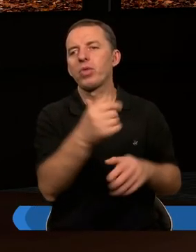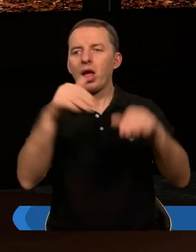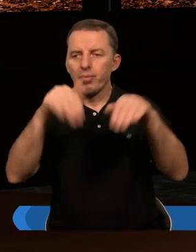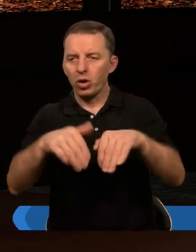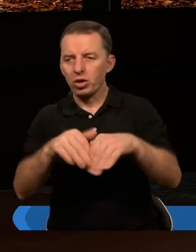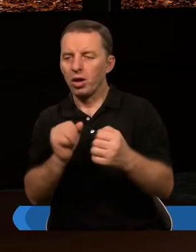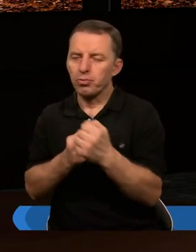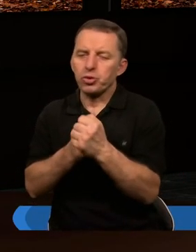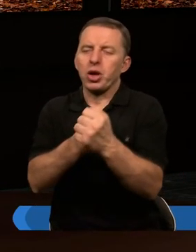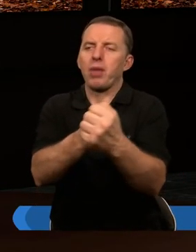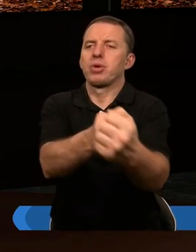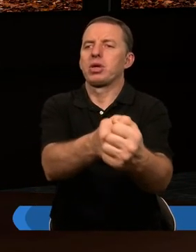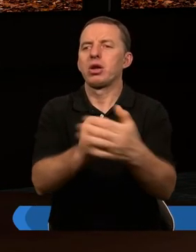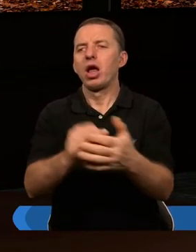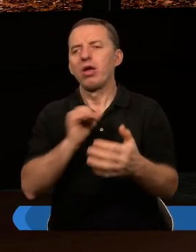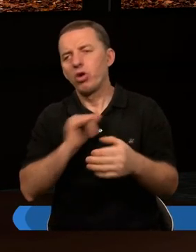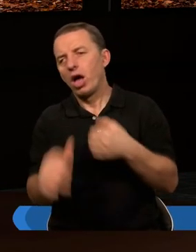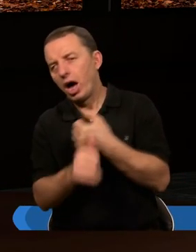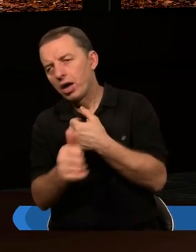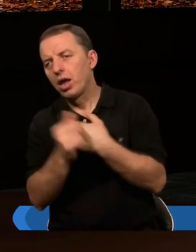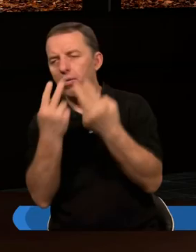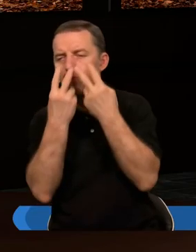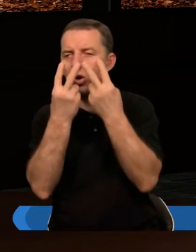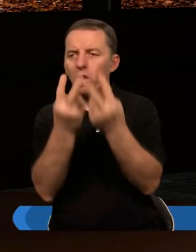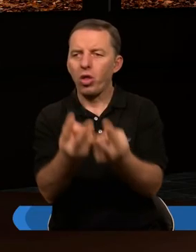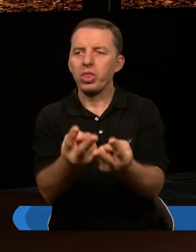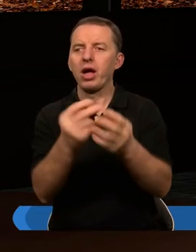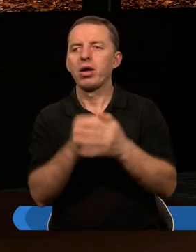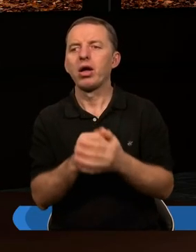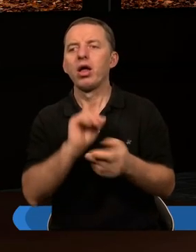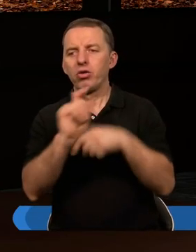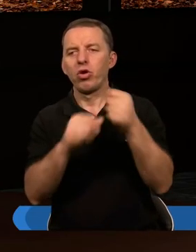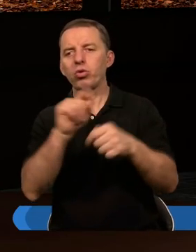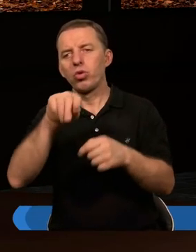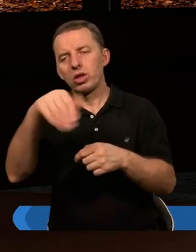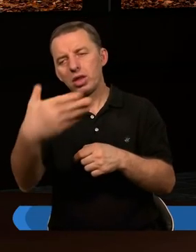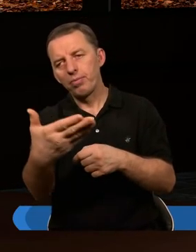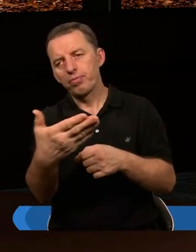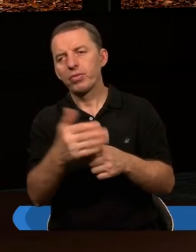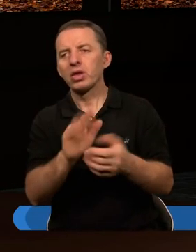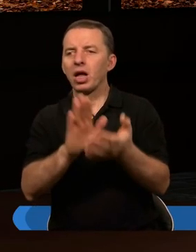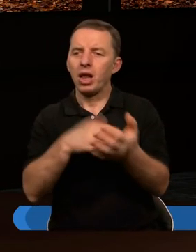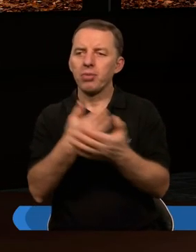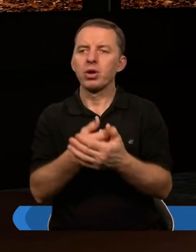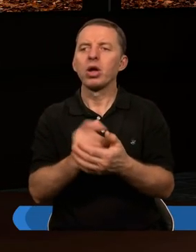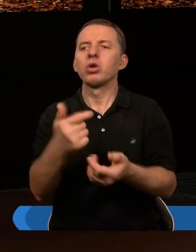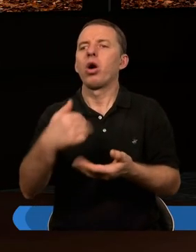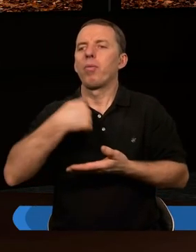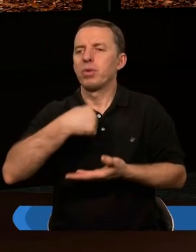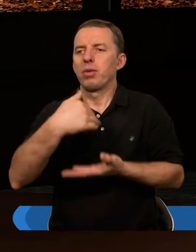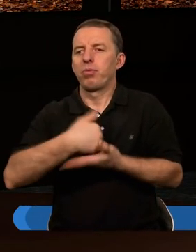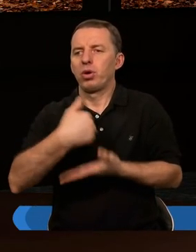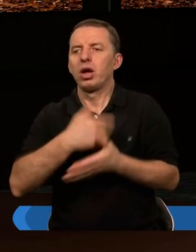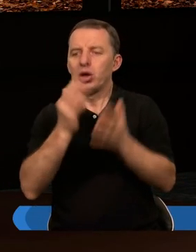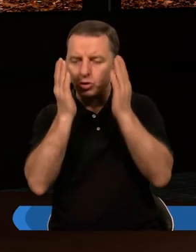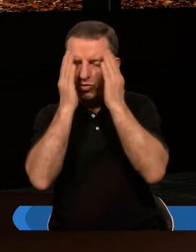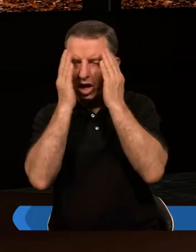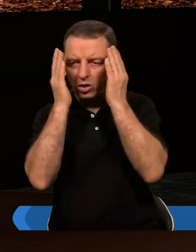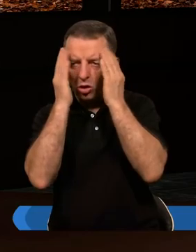możliwości przebicia się ze swoim jakimś argumentem, czy poglądem. W związku z tym na przykład co mi pomaga taka